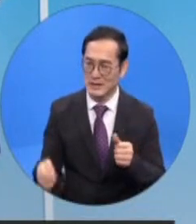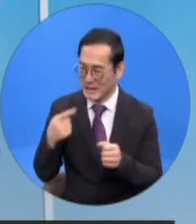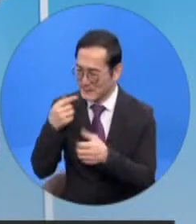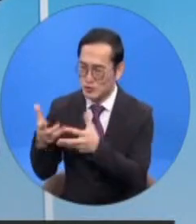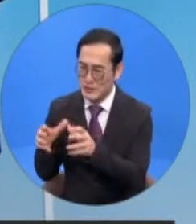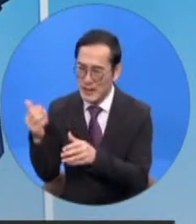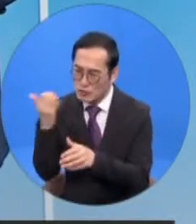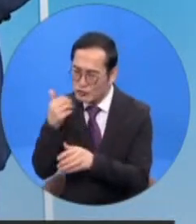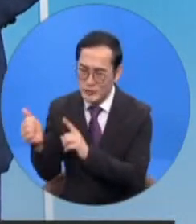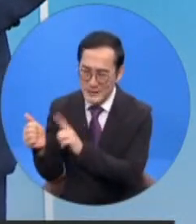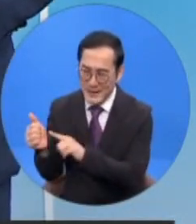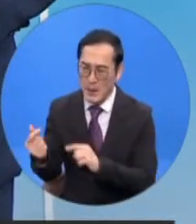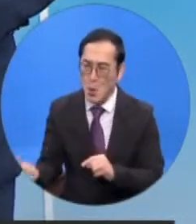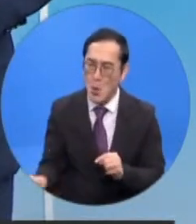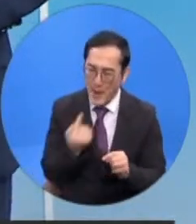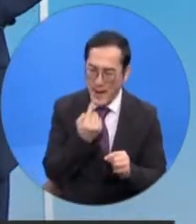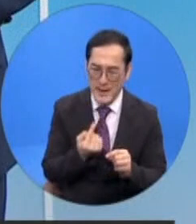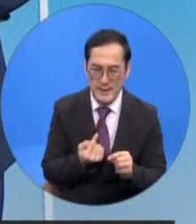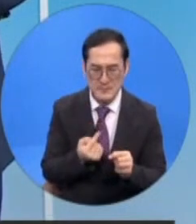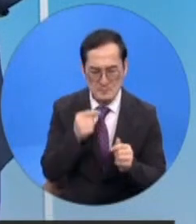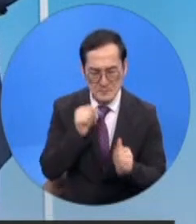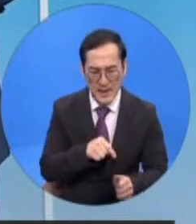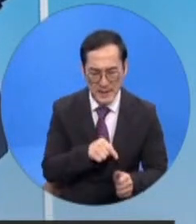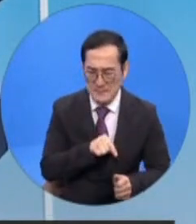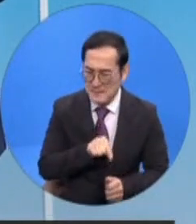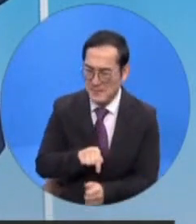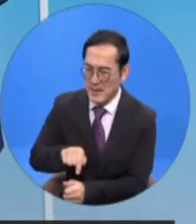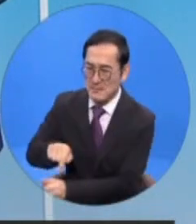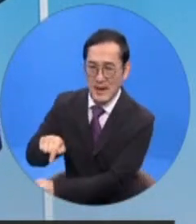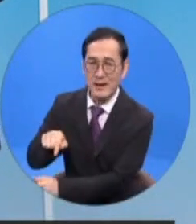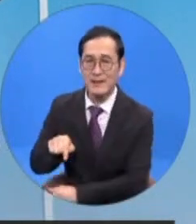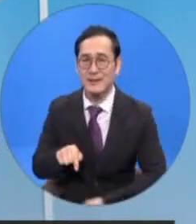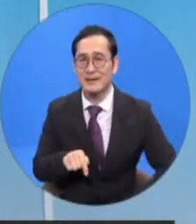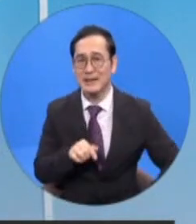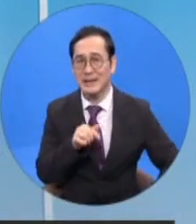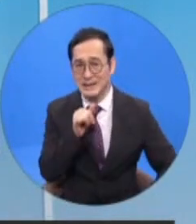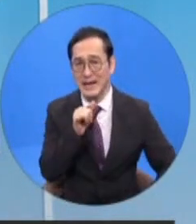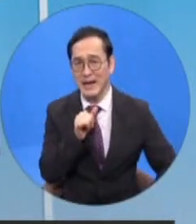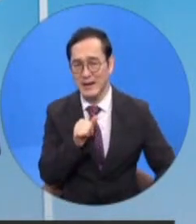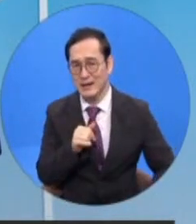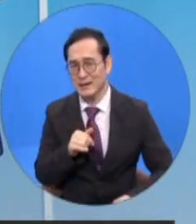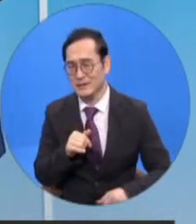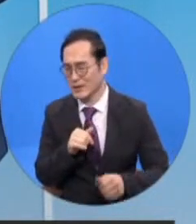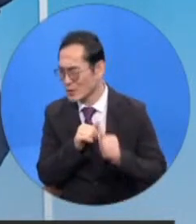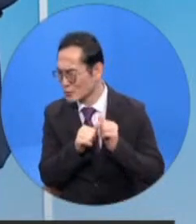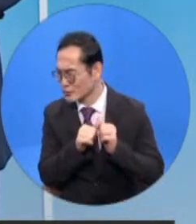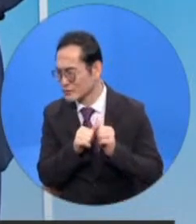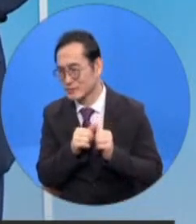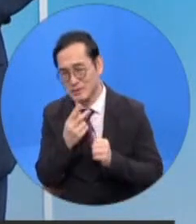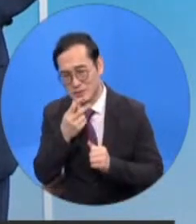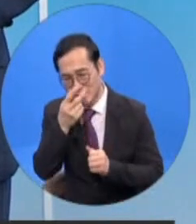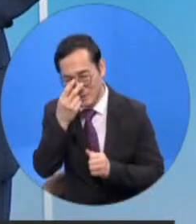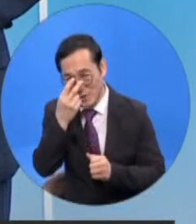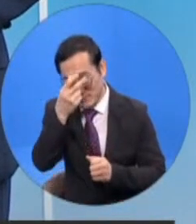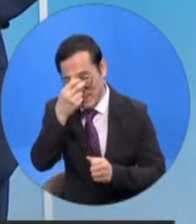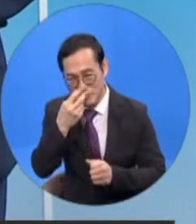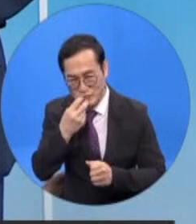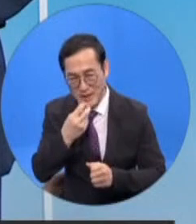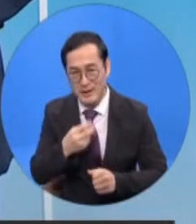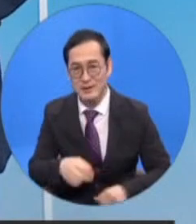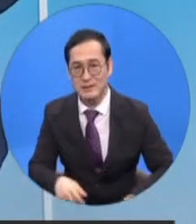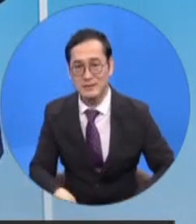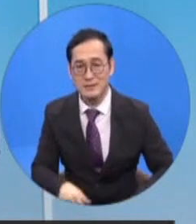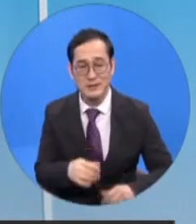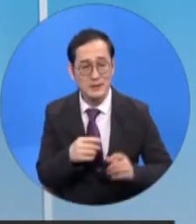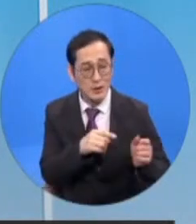대한 공 수 처 수사도 지금 속도를 내고 있습니다 국민의 힘 김 의원과 제보자 조성훈 씨의 통화 녹음 파일